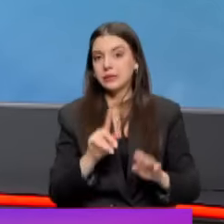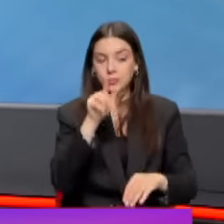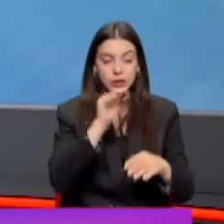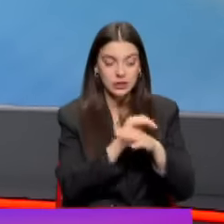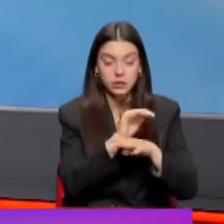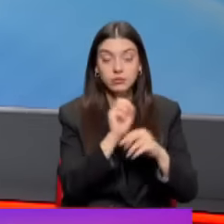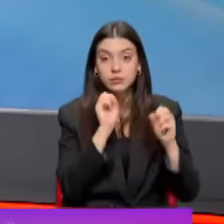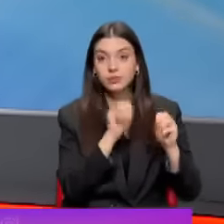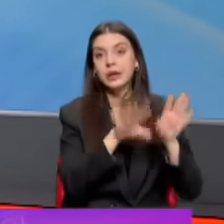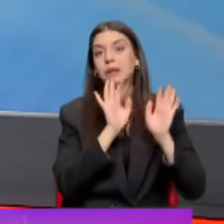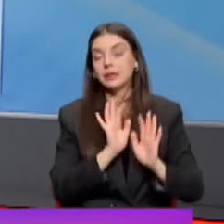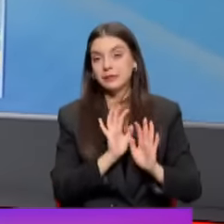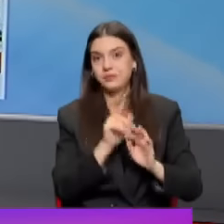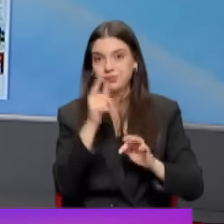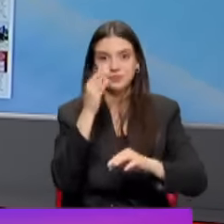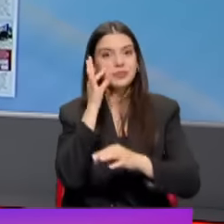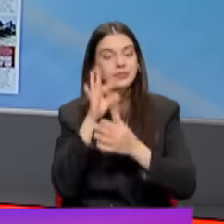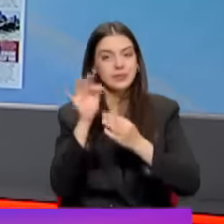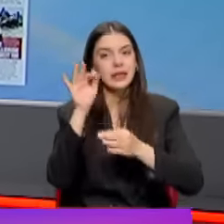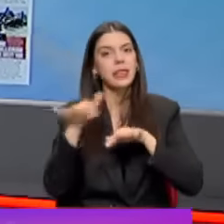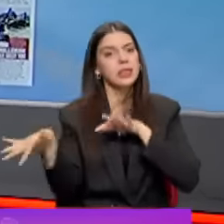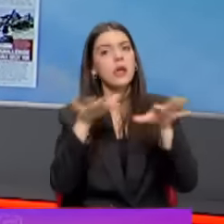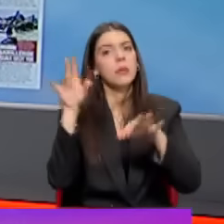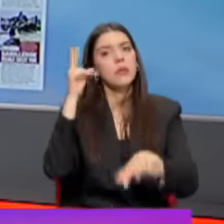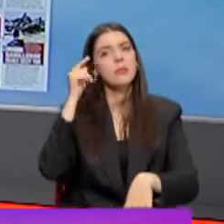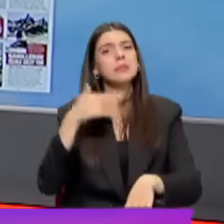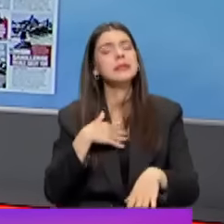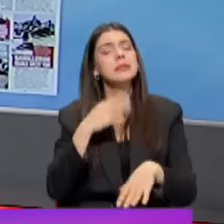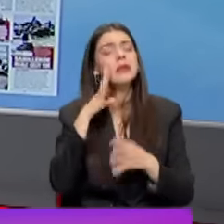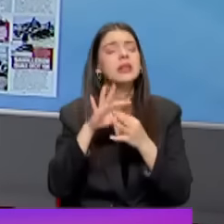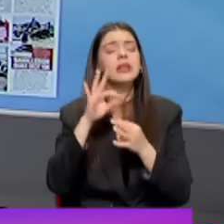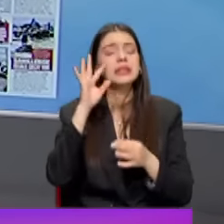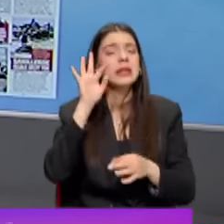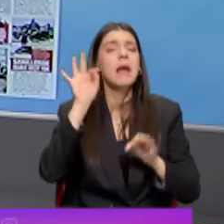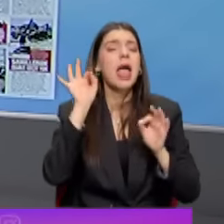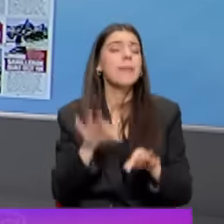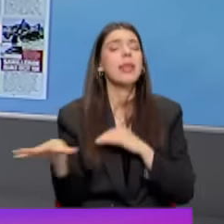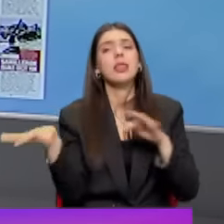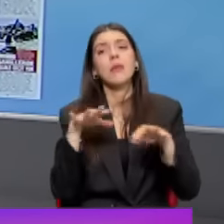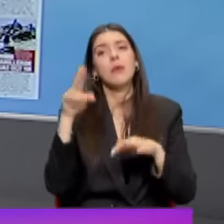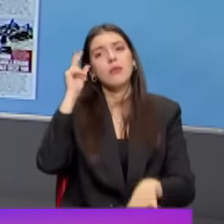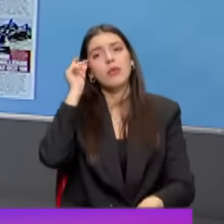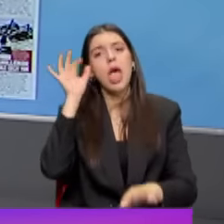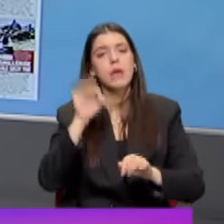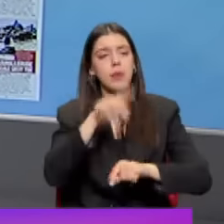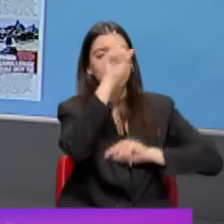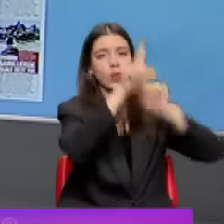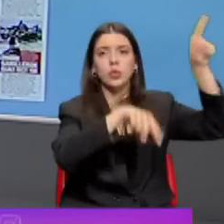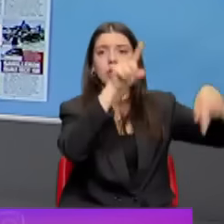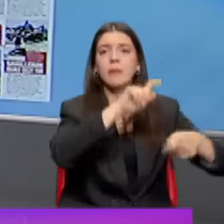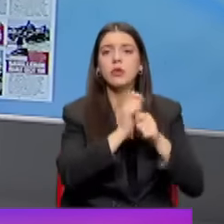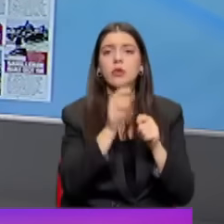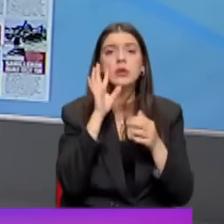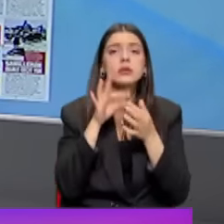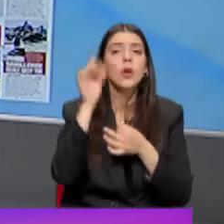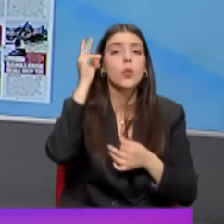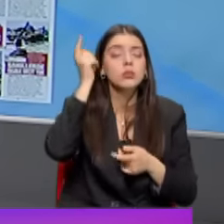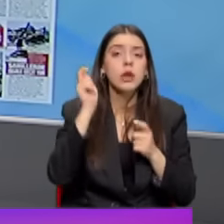mahkum etmesin insanlarımız depremi unuttu bizim insanımız depremi hemen unutuyor bakın hemen Gündem değişti insanlar Unutmak Zorunda